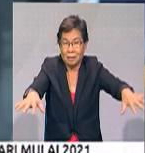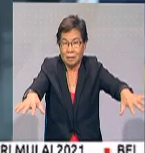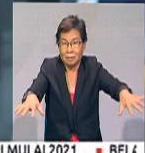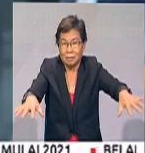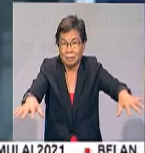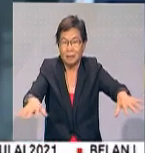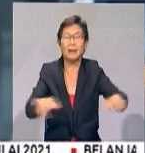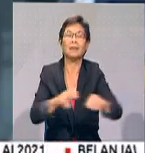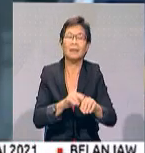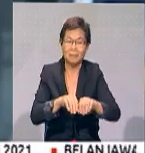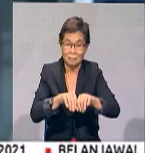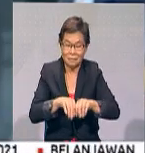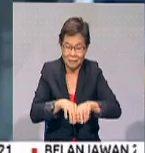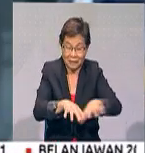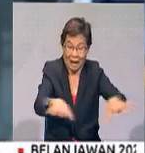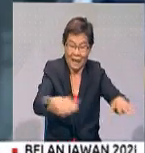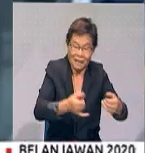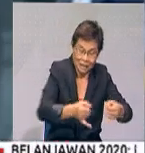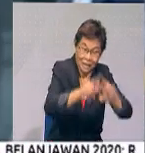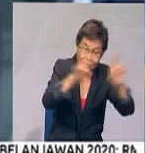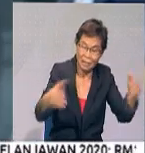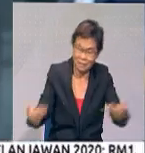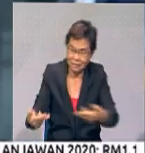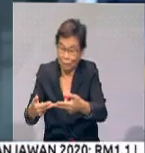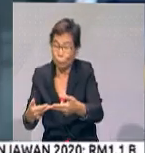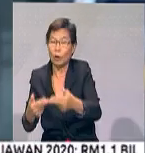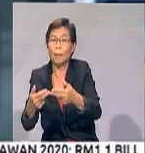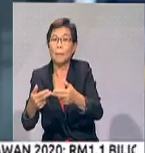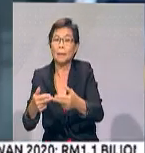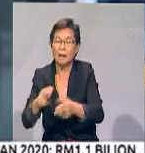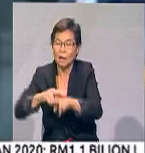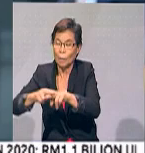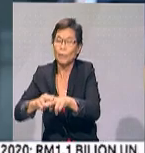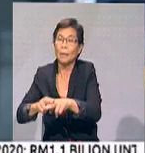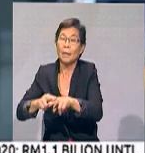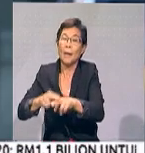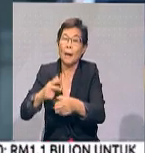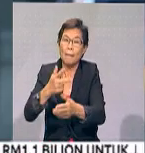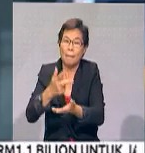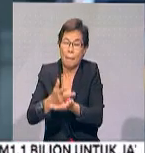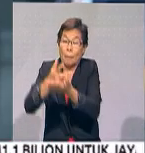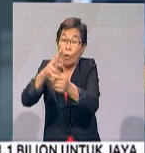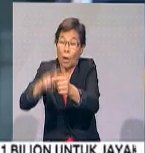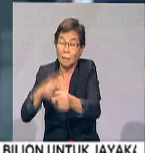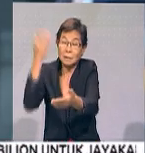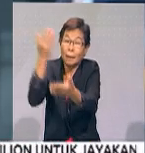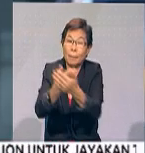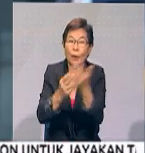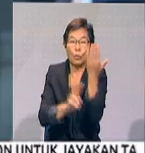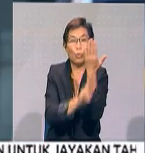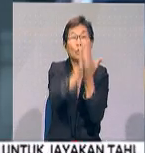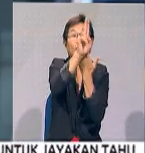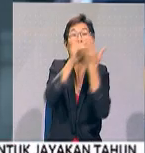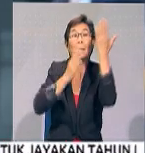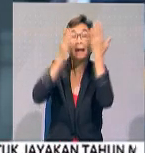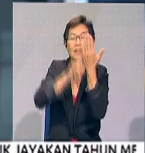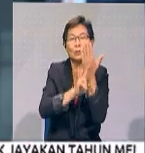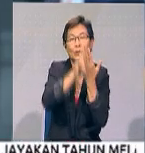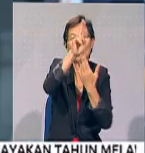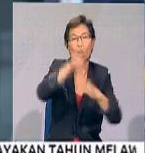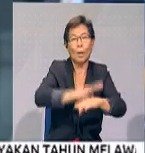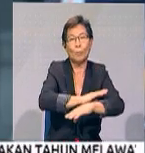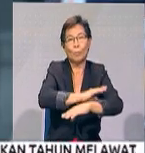rangkaian kereta api daripada Pelabuhan Kelang sampailah juga kepada ke utara Malaysia, iaitu